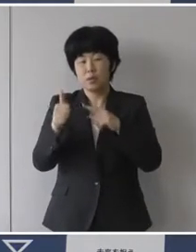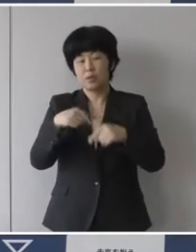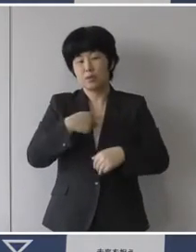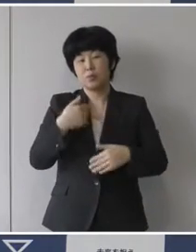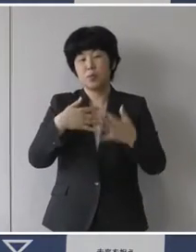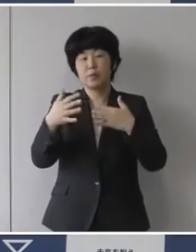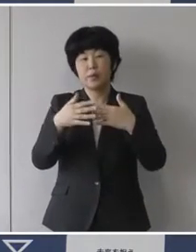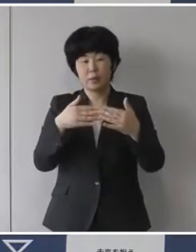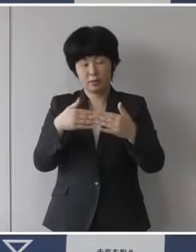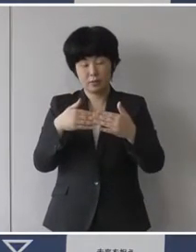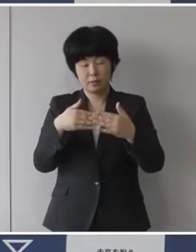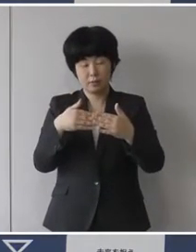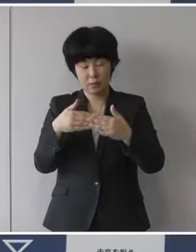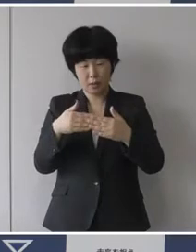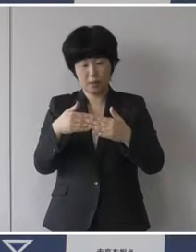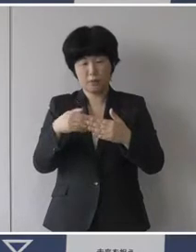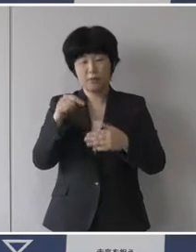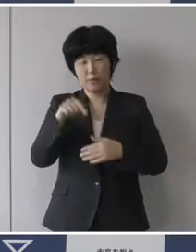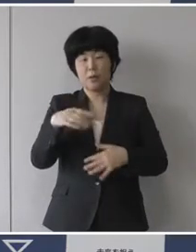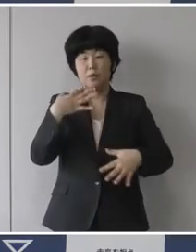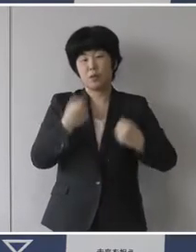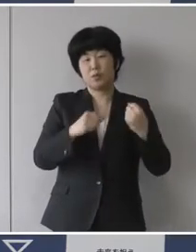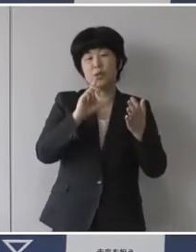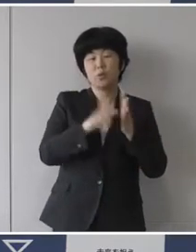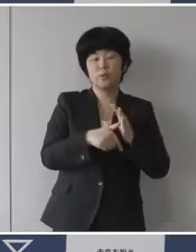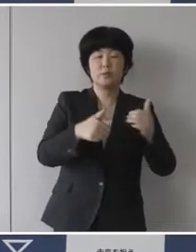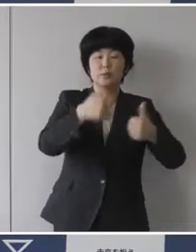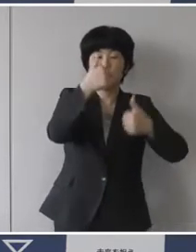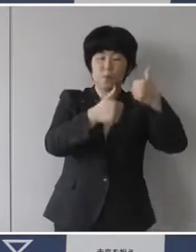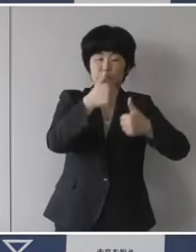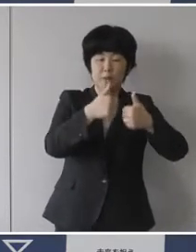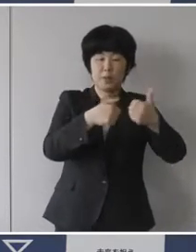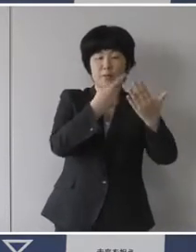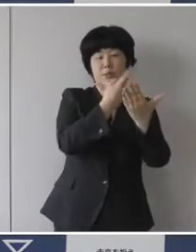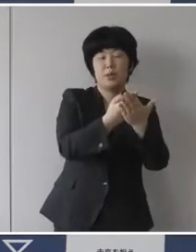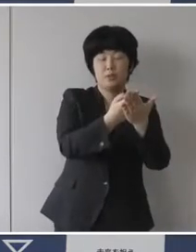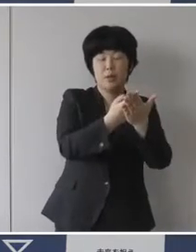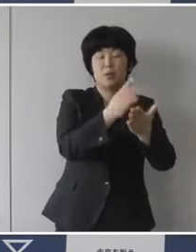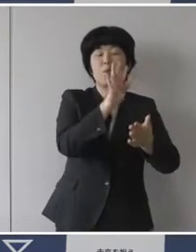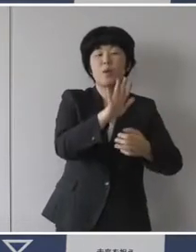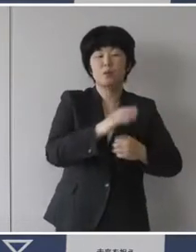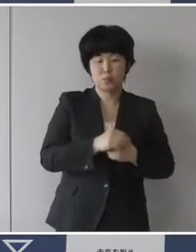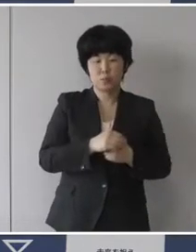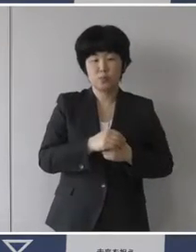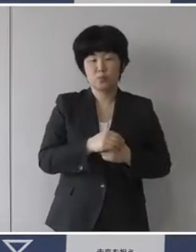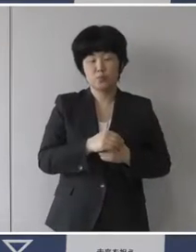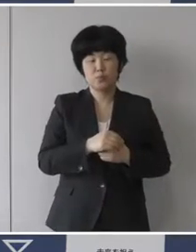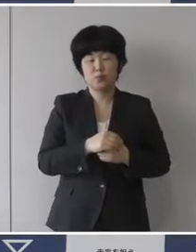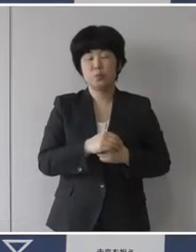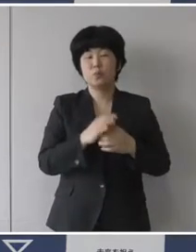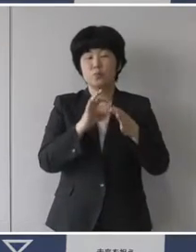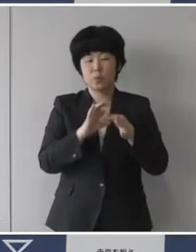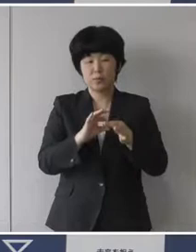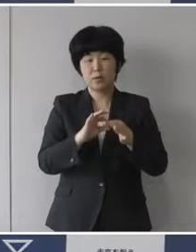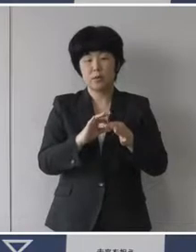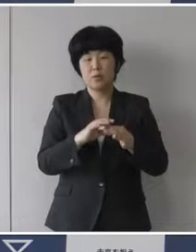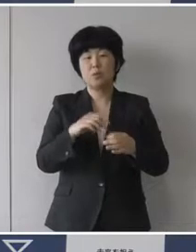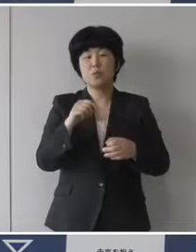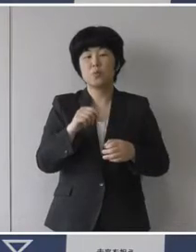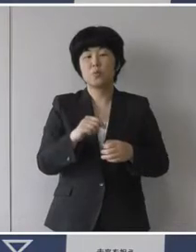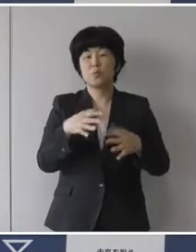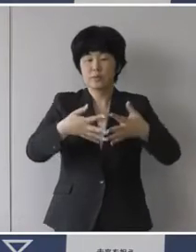本人も参加をした学生コンペなんかもあのきっかけとして、これは実際にですね、公共 の,